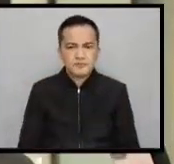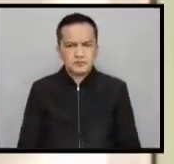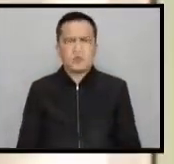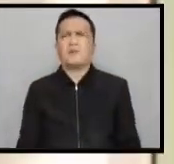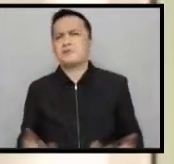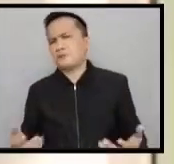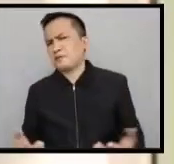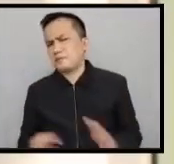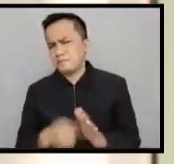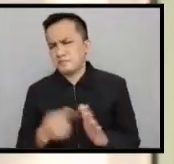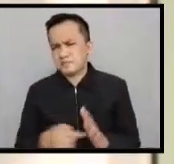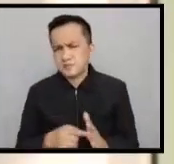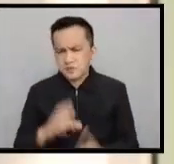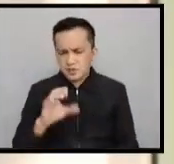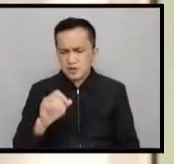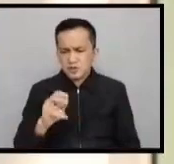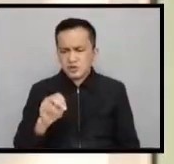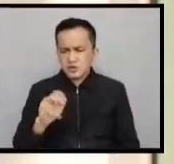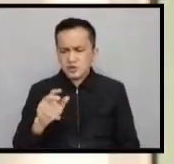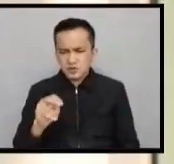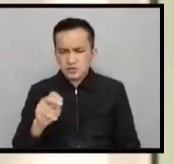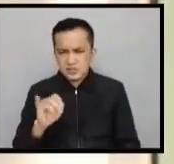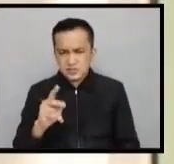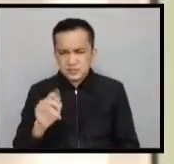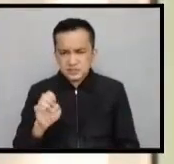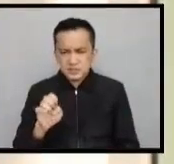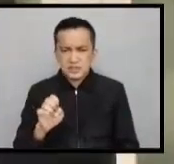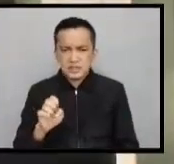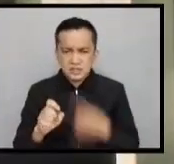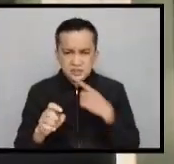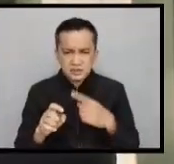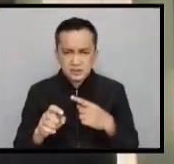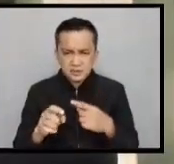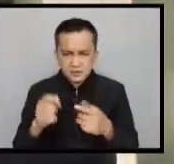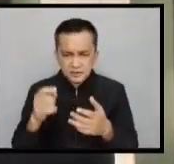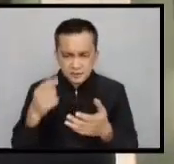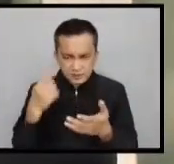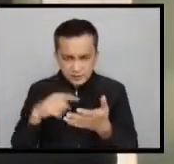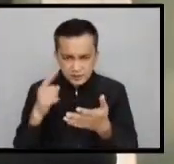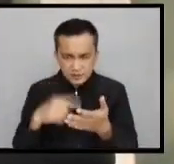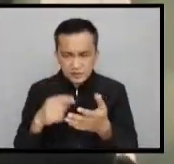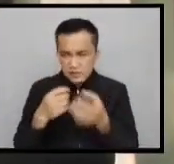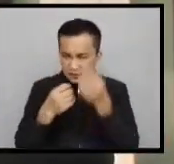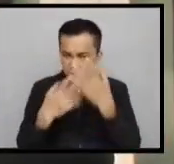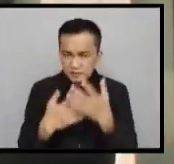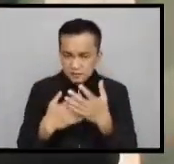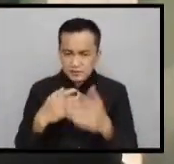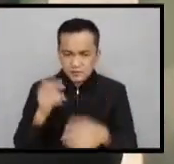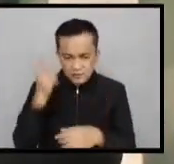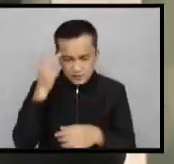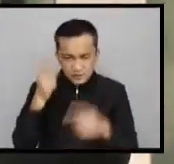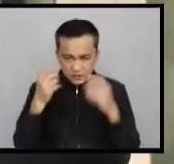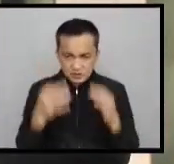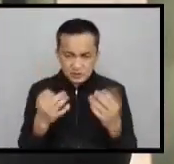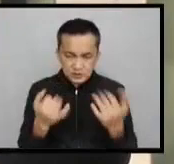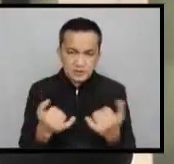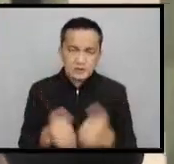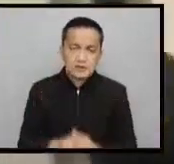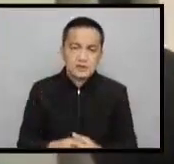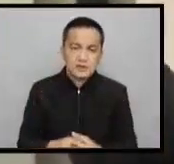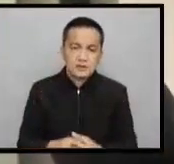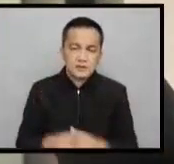yung cordon sanitaire na napifilter yung informasyon na dumarating sa kanya. These are political decisions now. Presidente